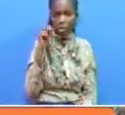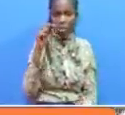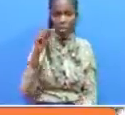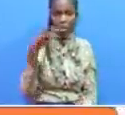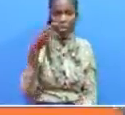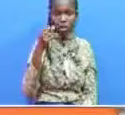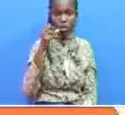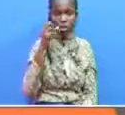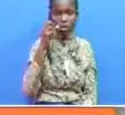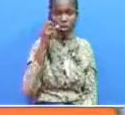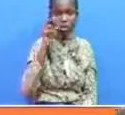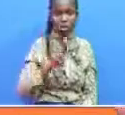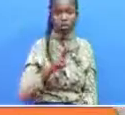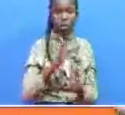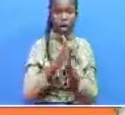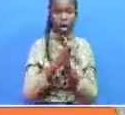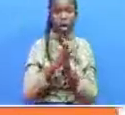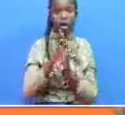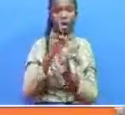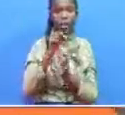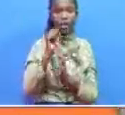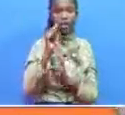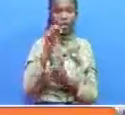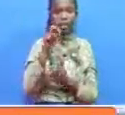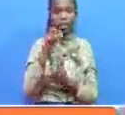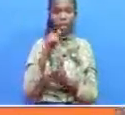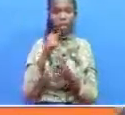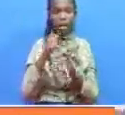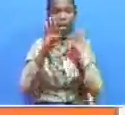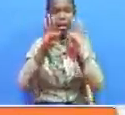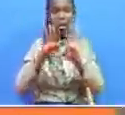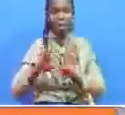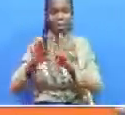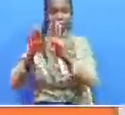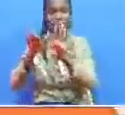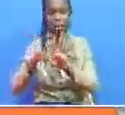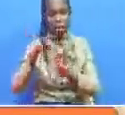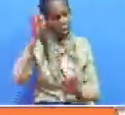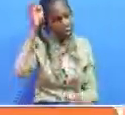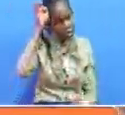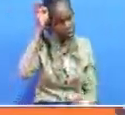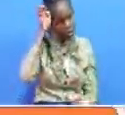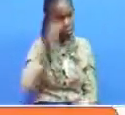na wasingishu mayikune malveta nini wa Edoret